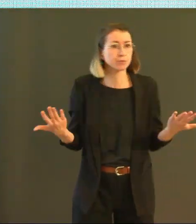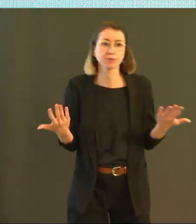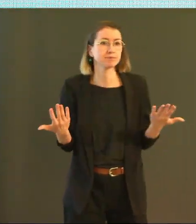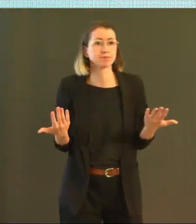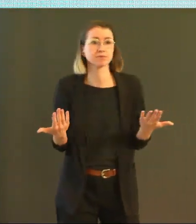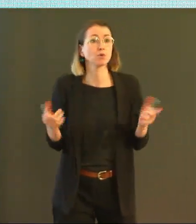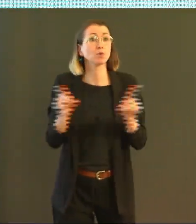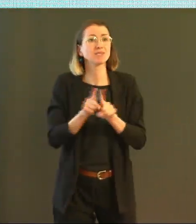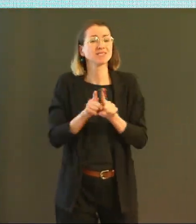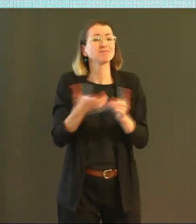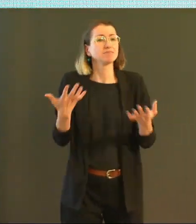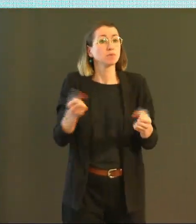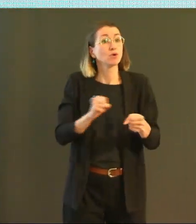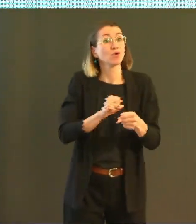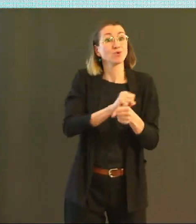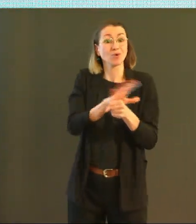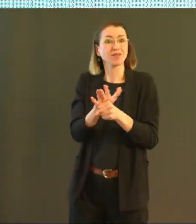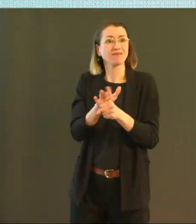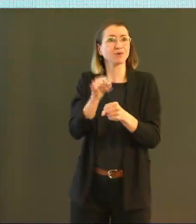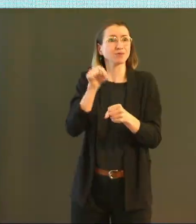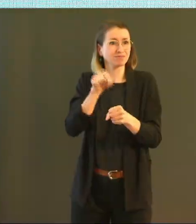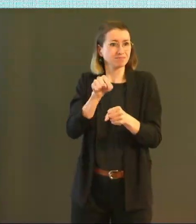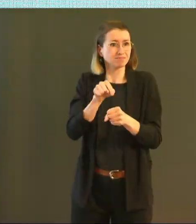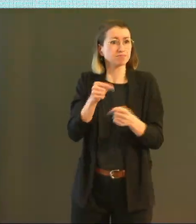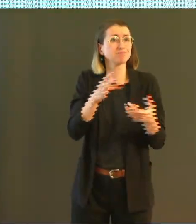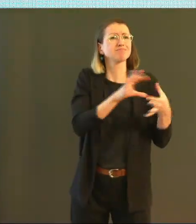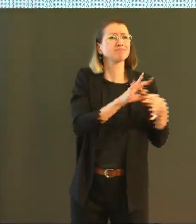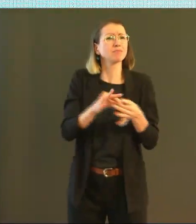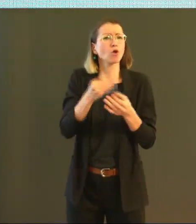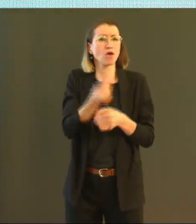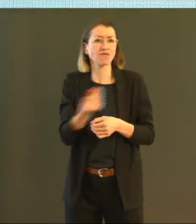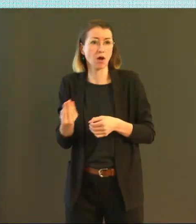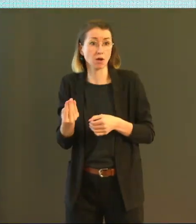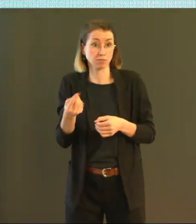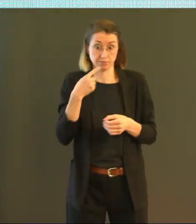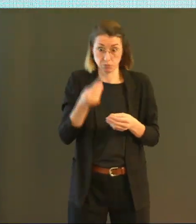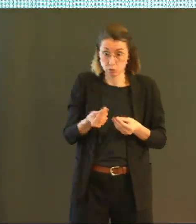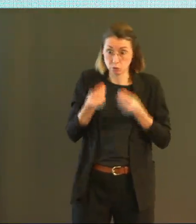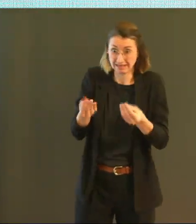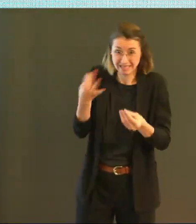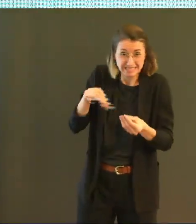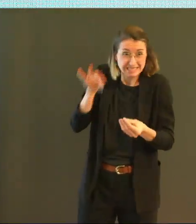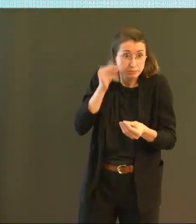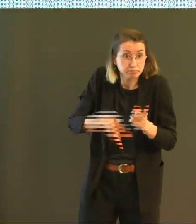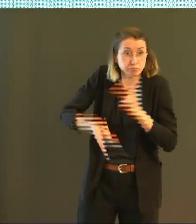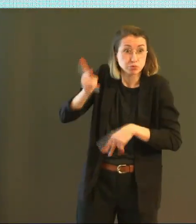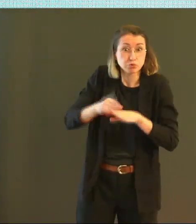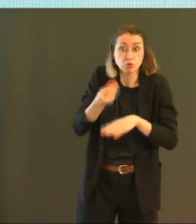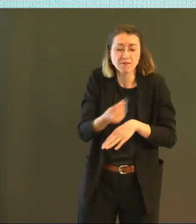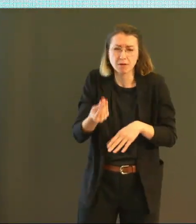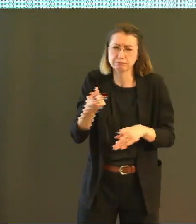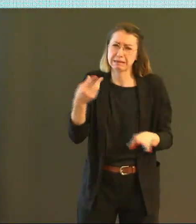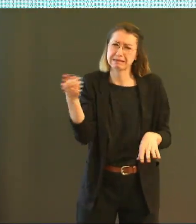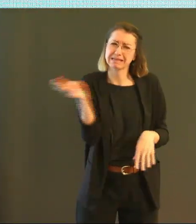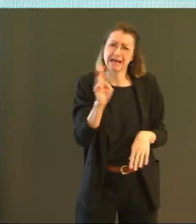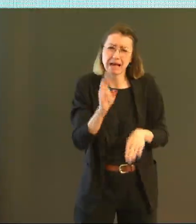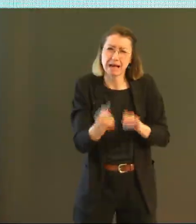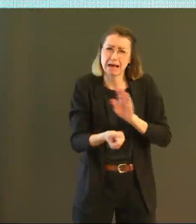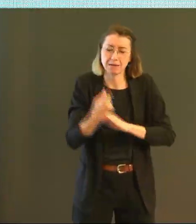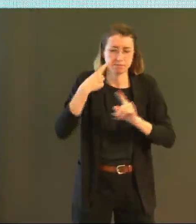et peu fréquemment sévère chez l'enfant on a vu dans les statistiques et que la pathologie évolué